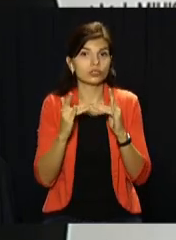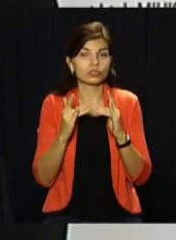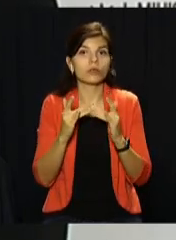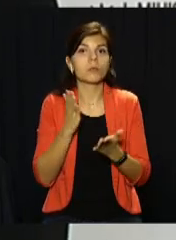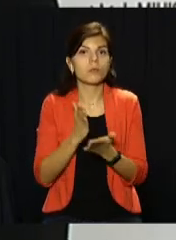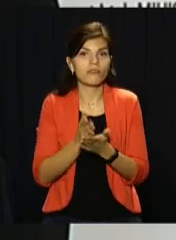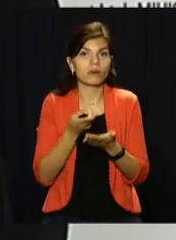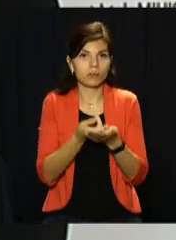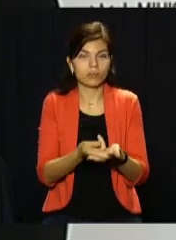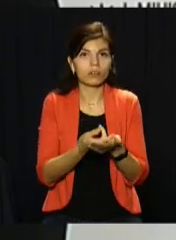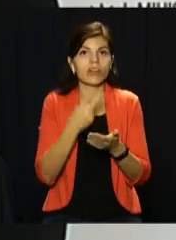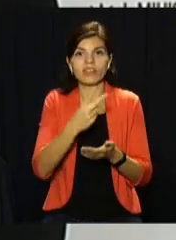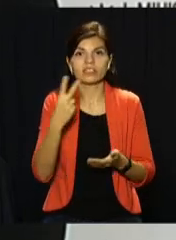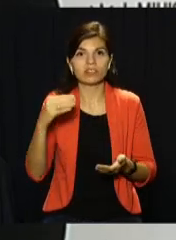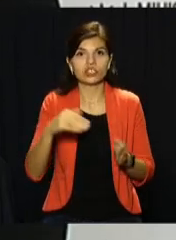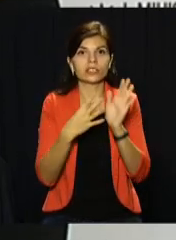перебуває